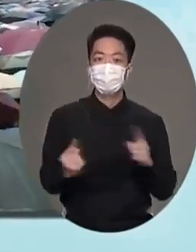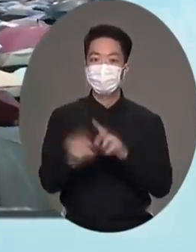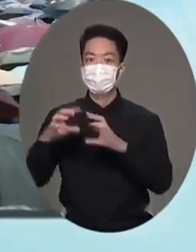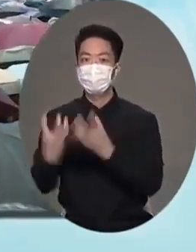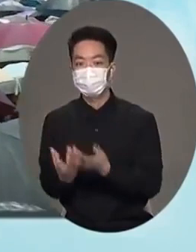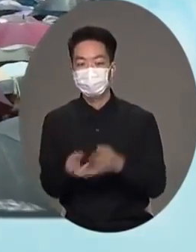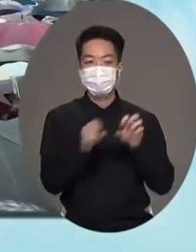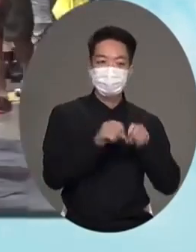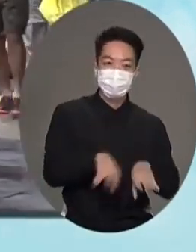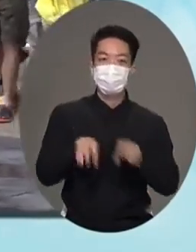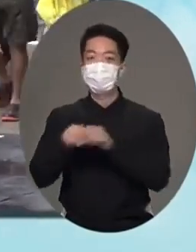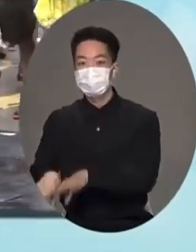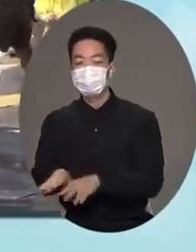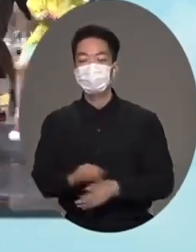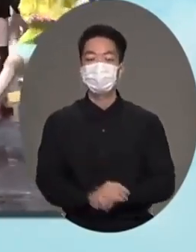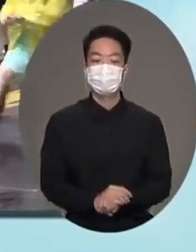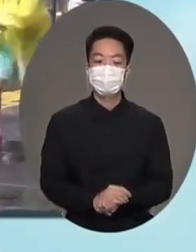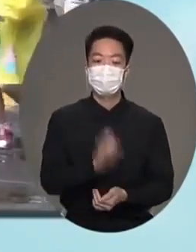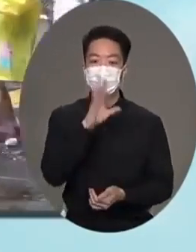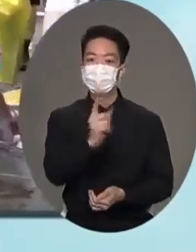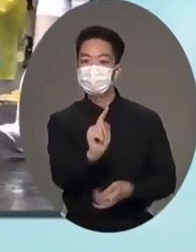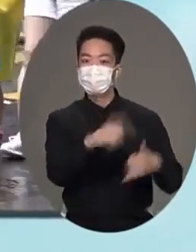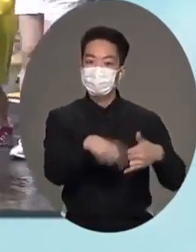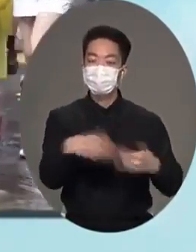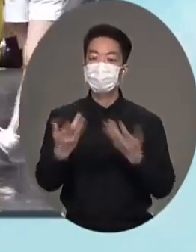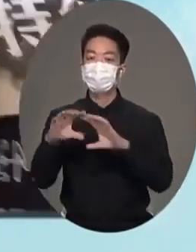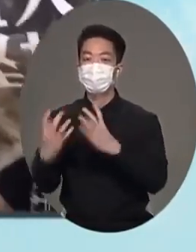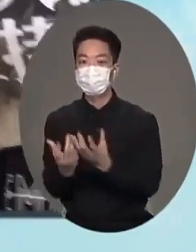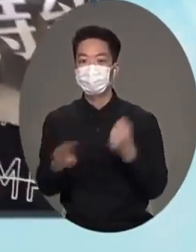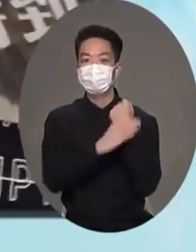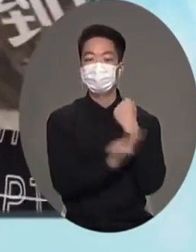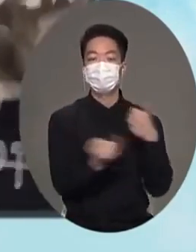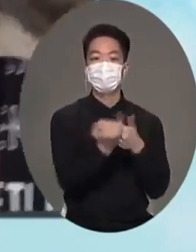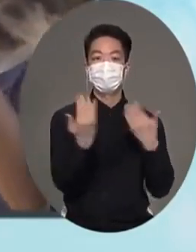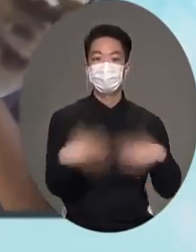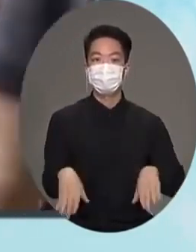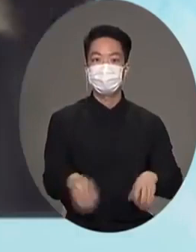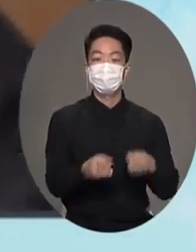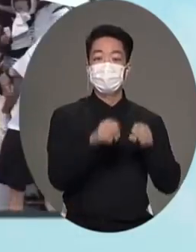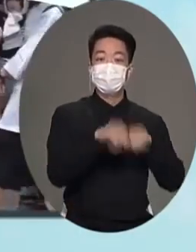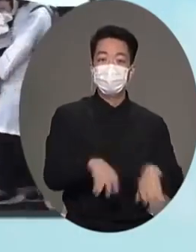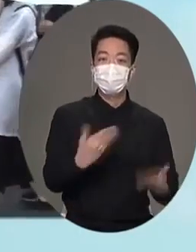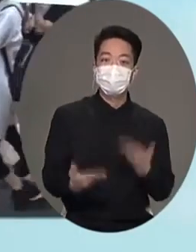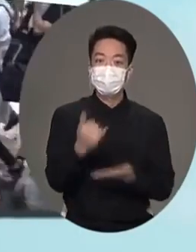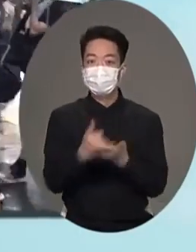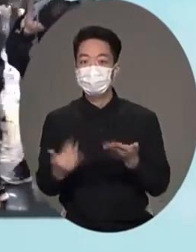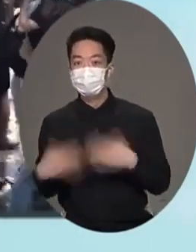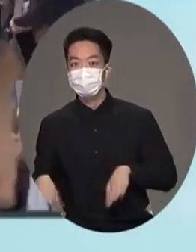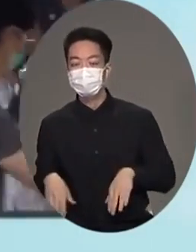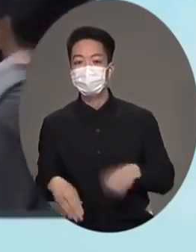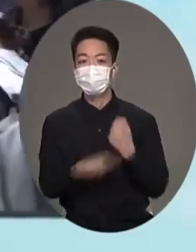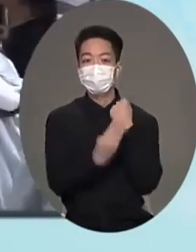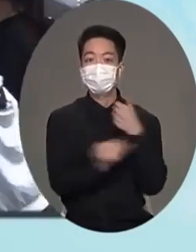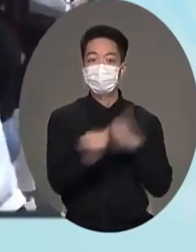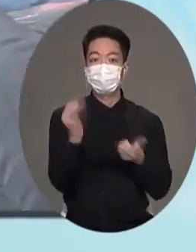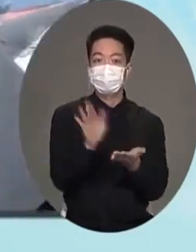繼宣布解散。佢重申，任何人或者機構犯下嘅罪行，唔會因為解散辭任而就此消失。亦